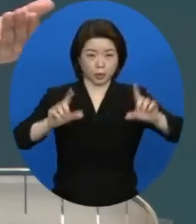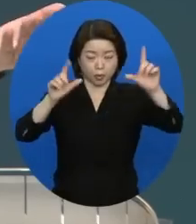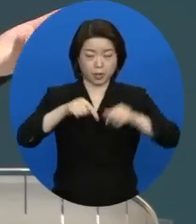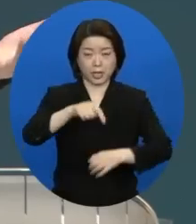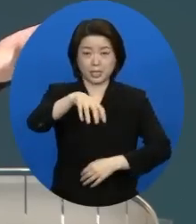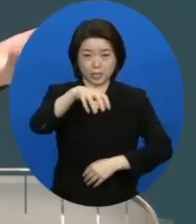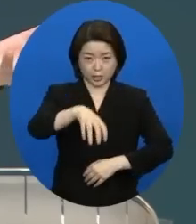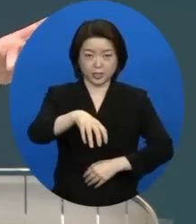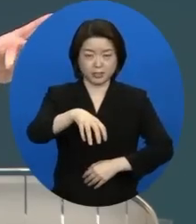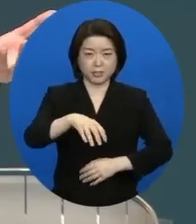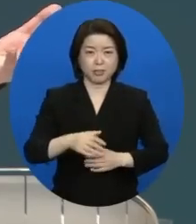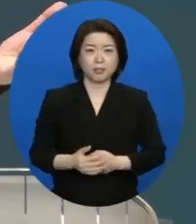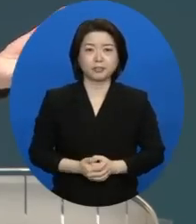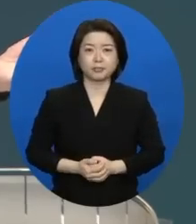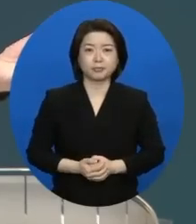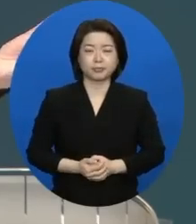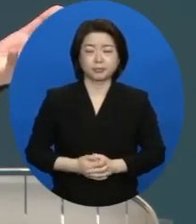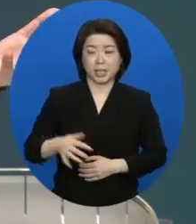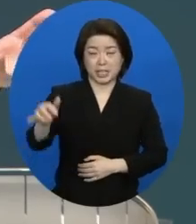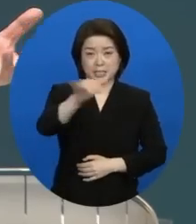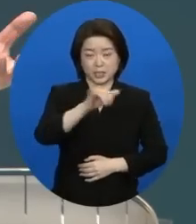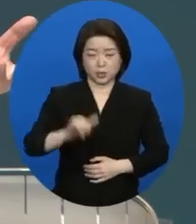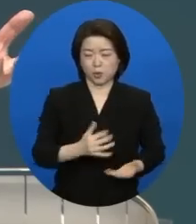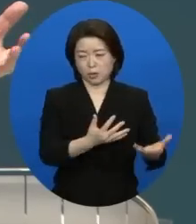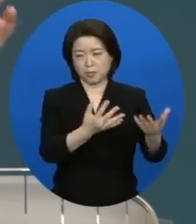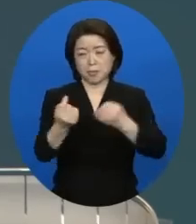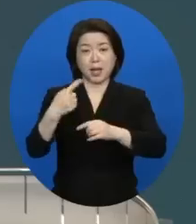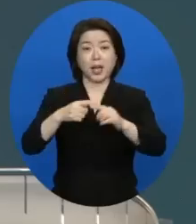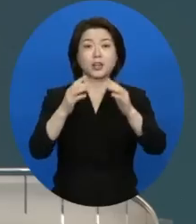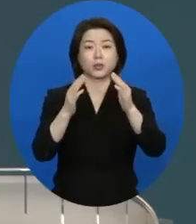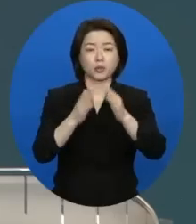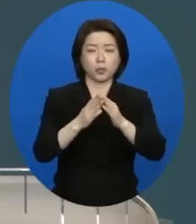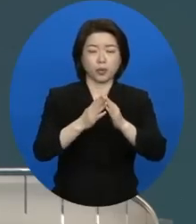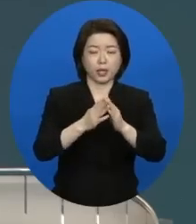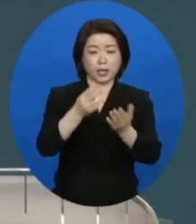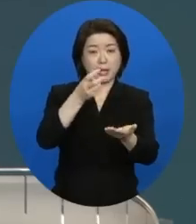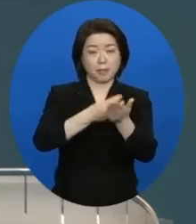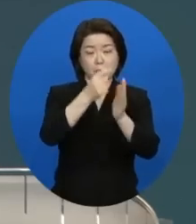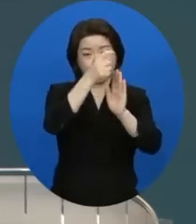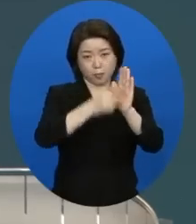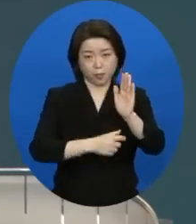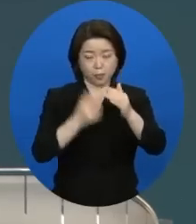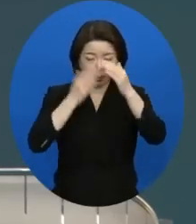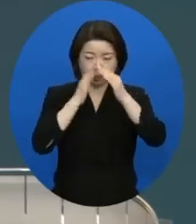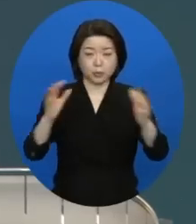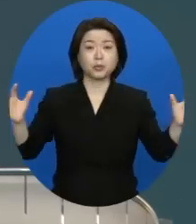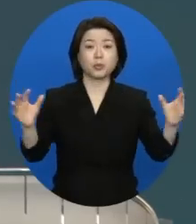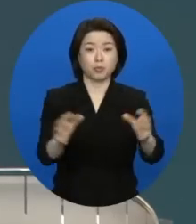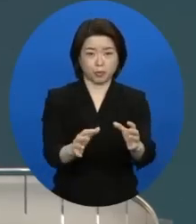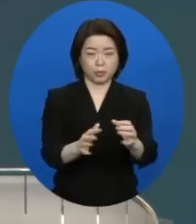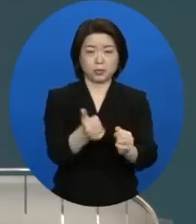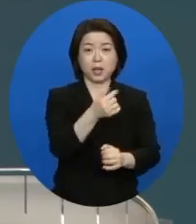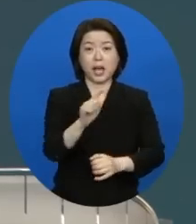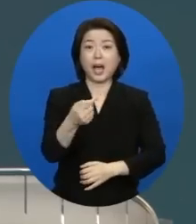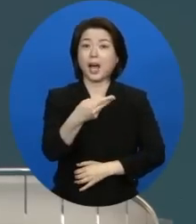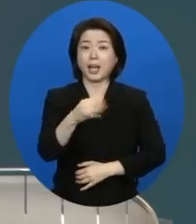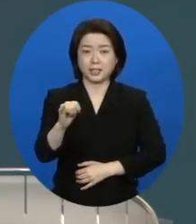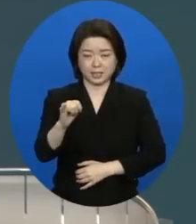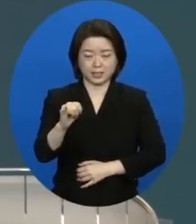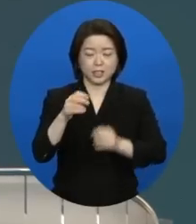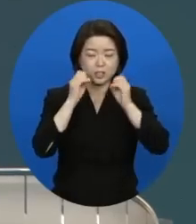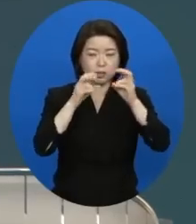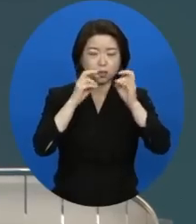여기에 전국에 있는 많은 교회 감리교 성도들이 모여서 하디 선교사 영적